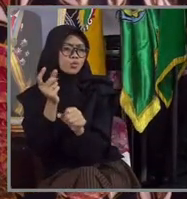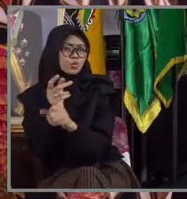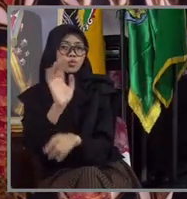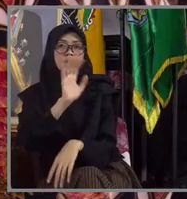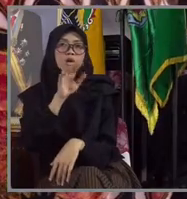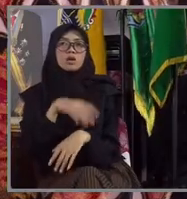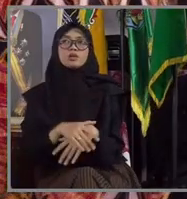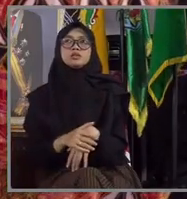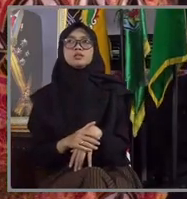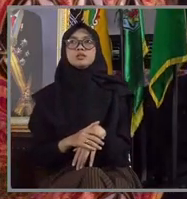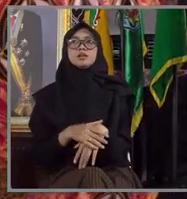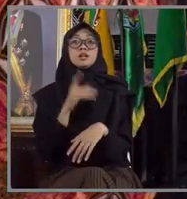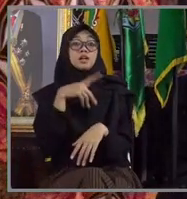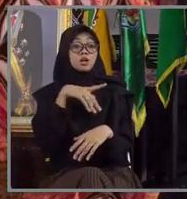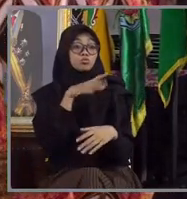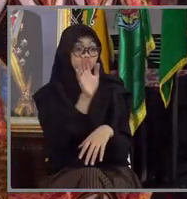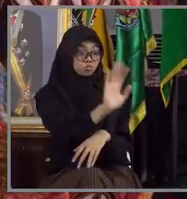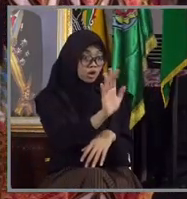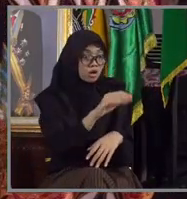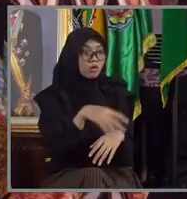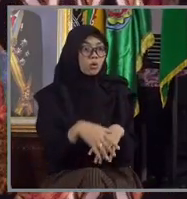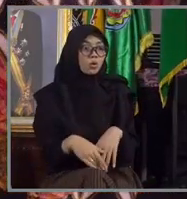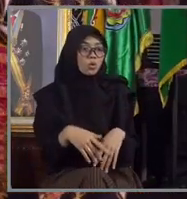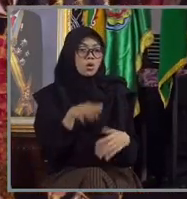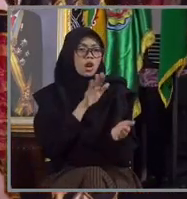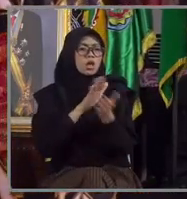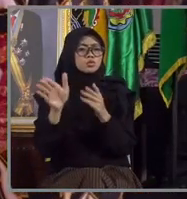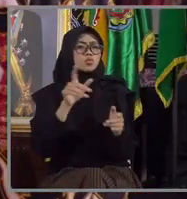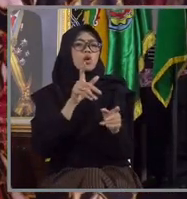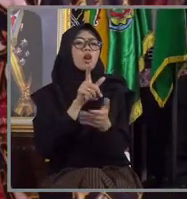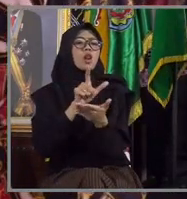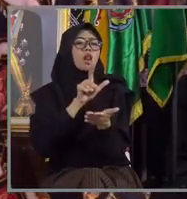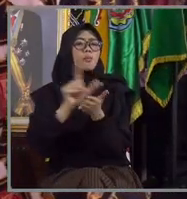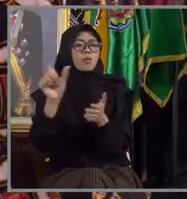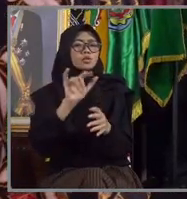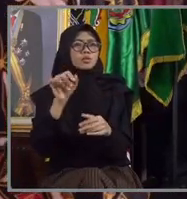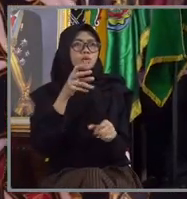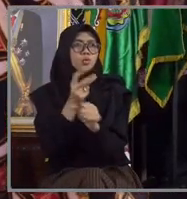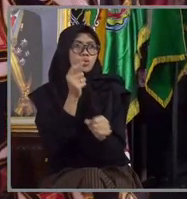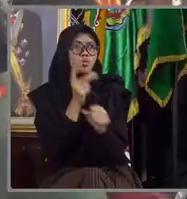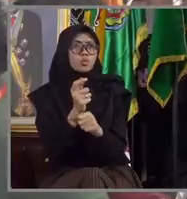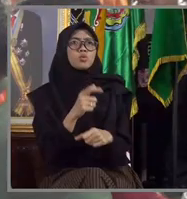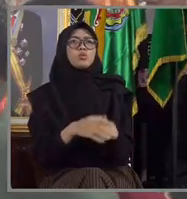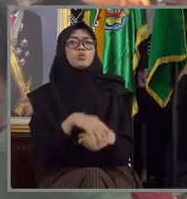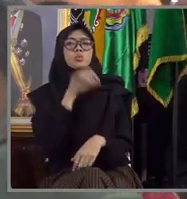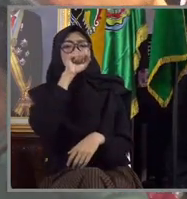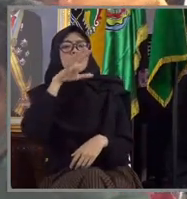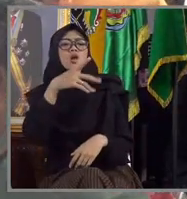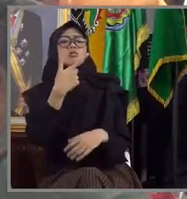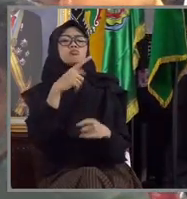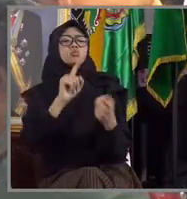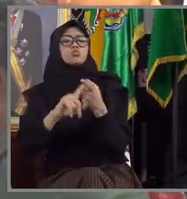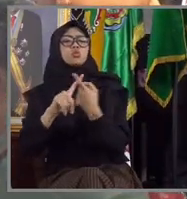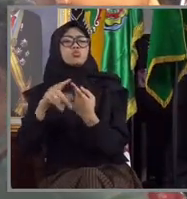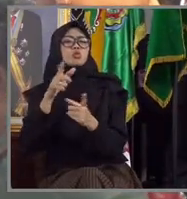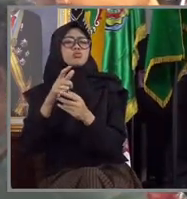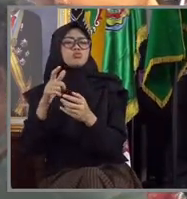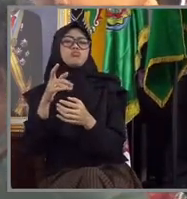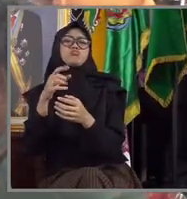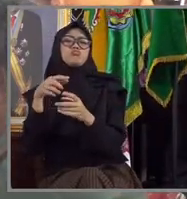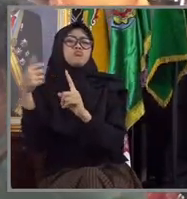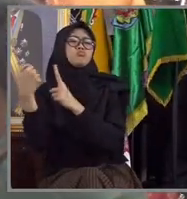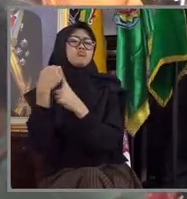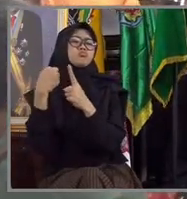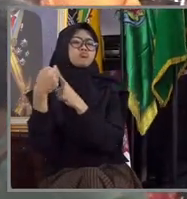Mulai sekarang kamu ngomong ngomong sama gurunya Bu guru pak guru kok temen-temen kayak gitu nanti dirapatkan